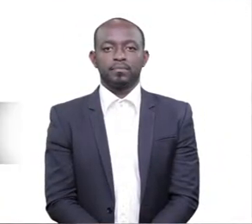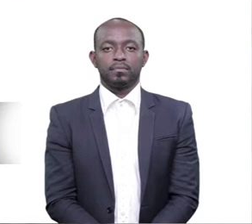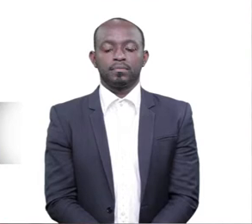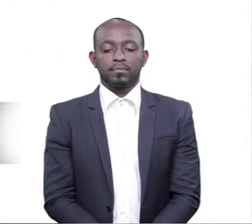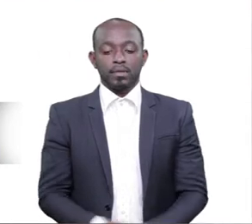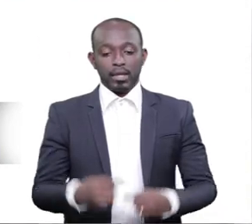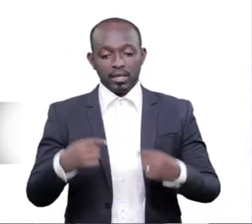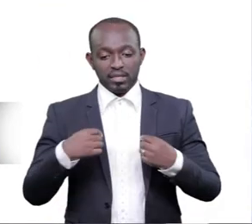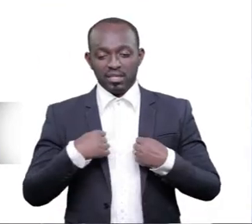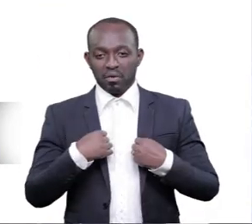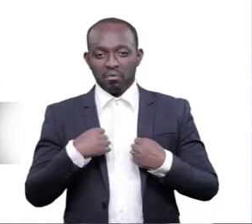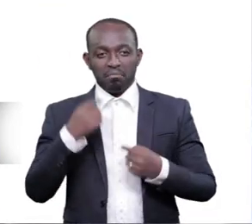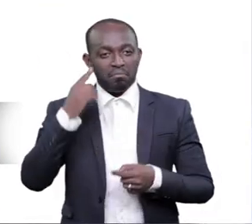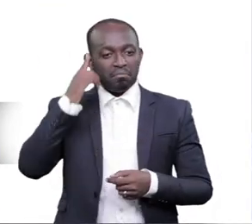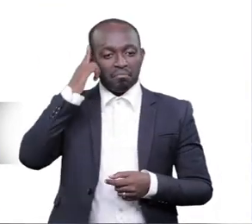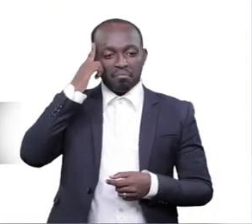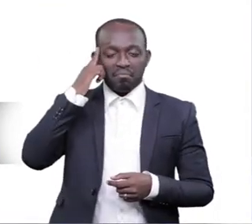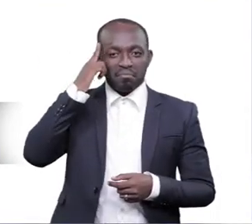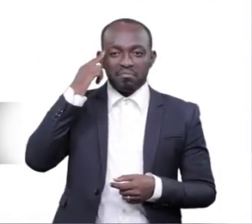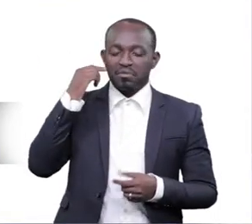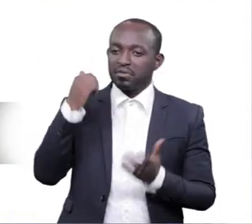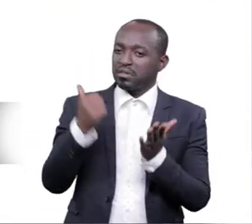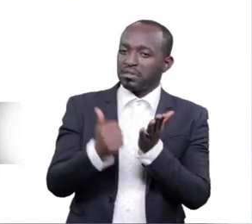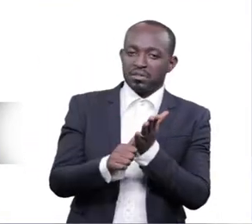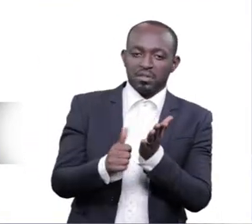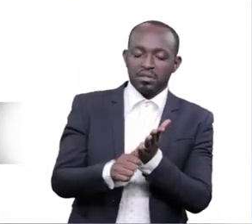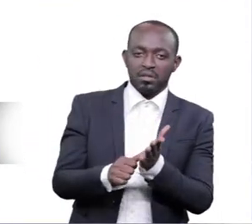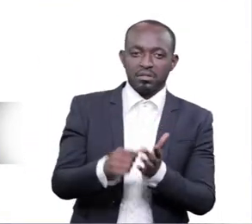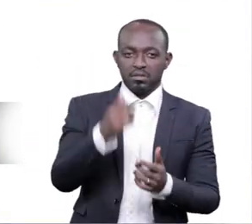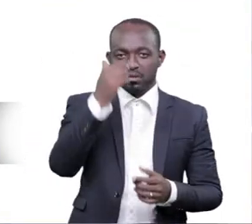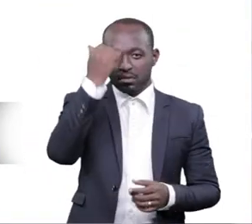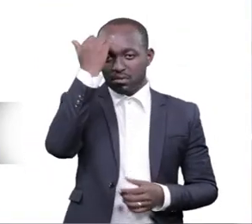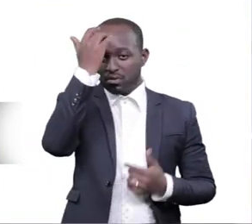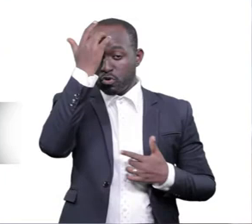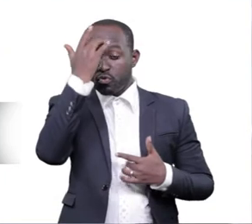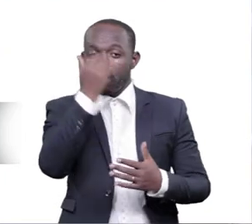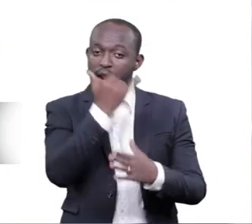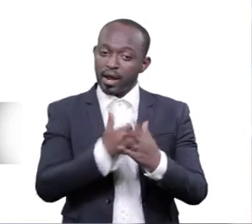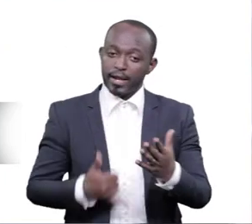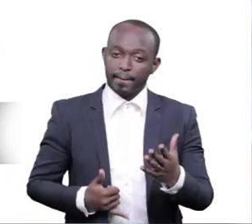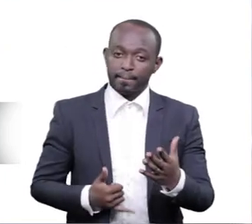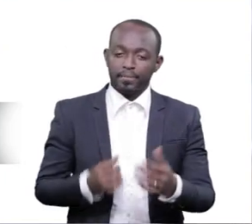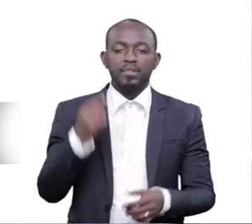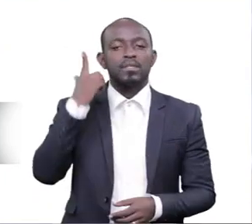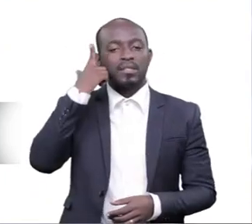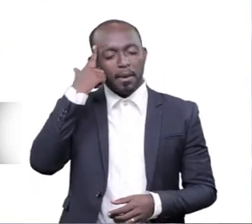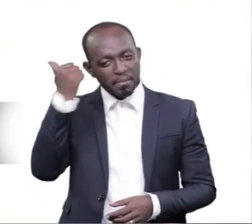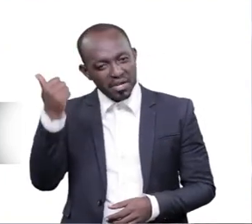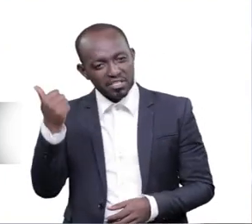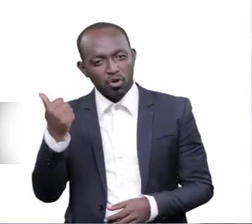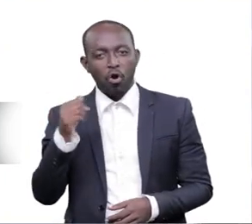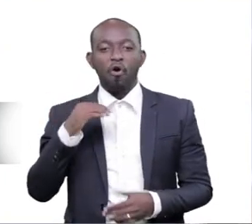njyewe nitaye ku kibazo mfite cy'ubwandu bwa virusi itera sida nzi ko imbere yanjye ari